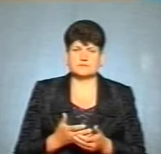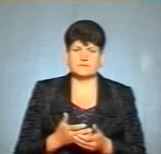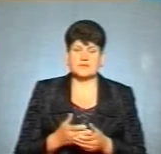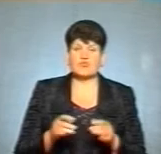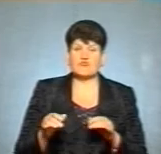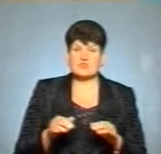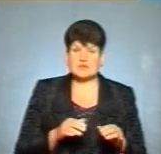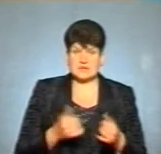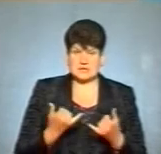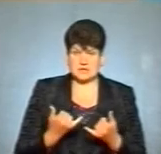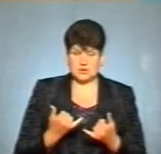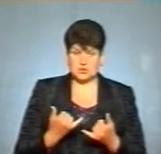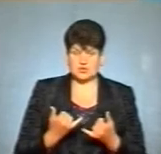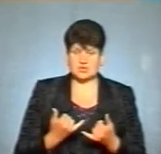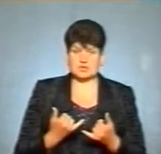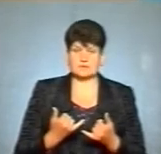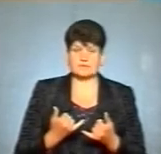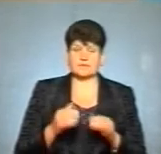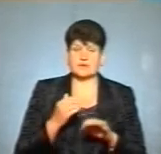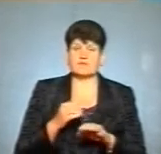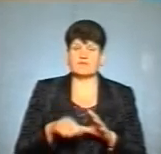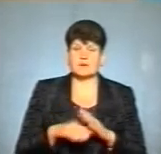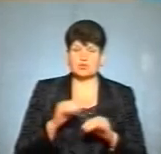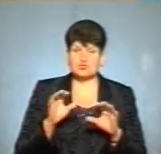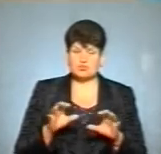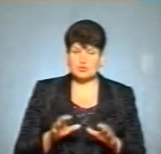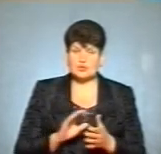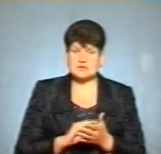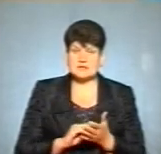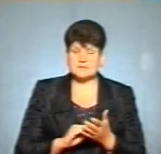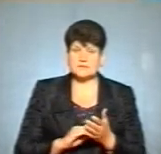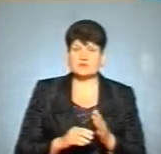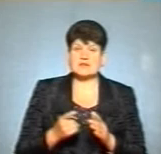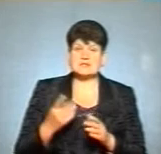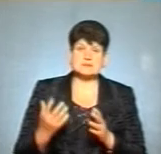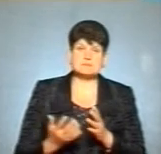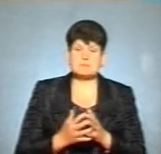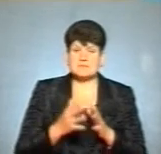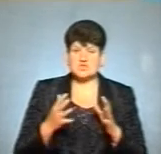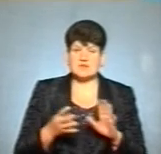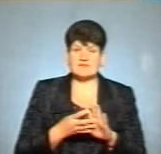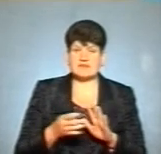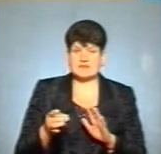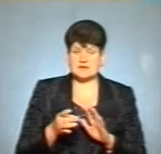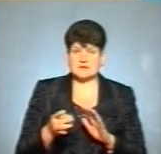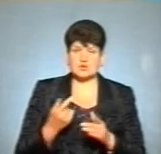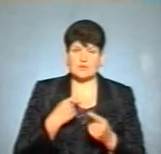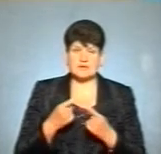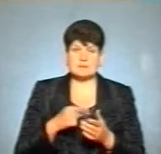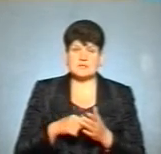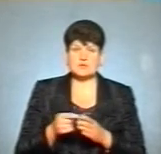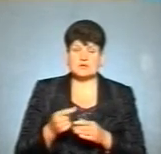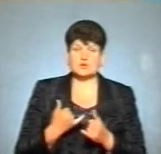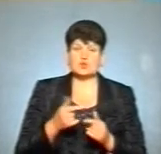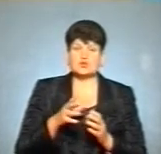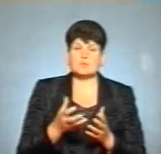діючій редакції виборчого кодексу вона фактично збільшилася в 9 разів. Так? Тобто, якщо ми говоримо про, зокрема, місто Тернопіль, то для того,